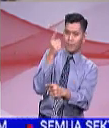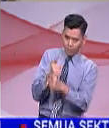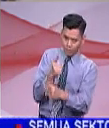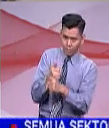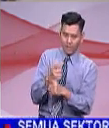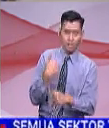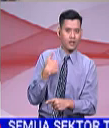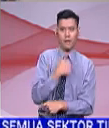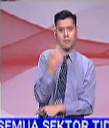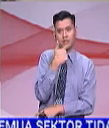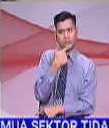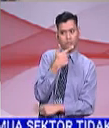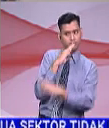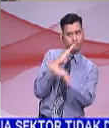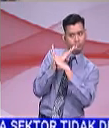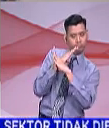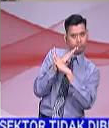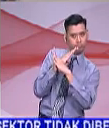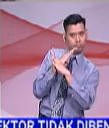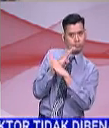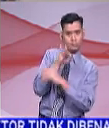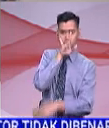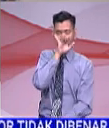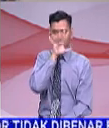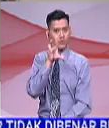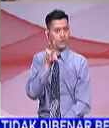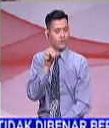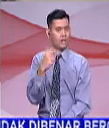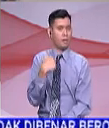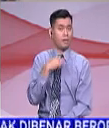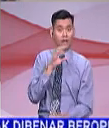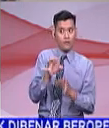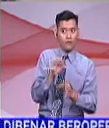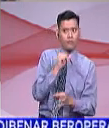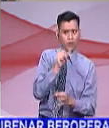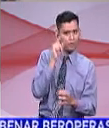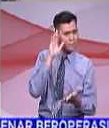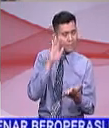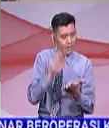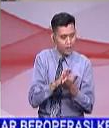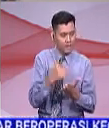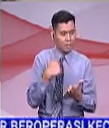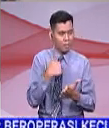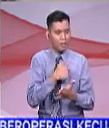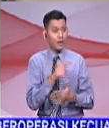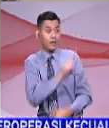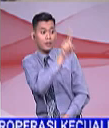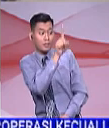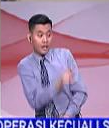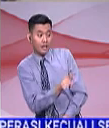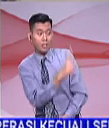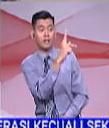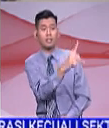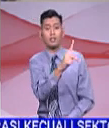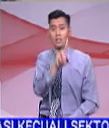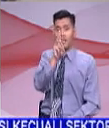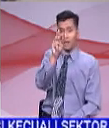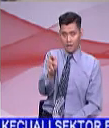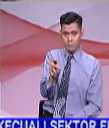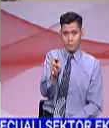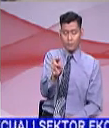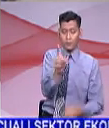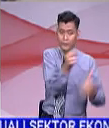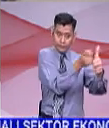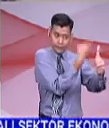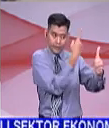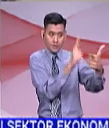akan menerima sebarang portal yang kami tak rasanya begitu yakin. Biasanya kami akan rujuk kepada Kementerian Kesihatan, portal Kementerian Kesihatan,